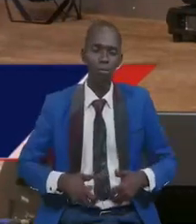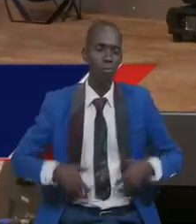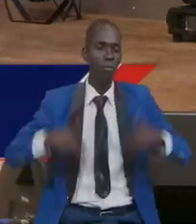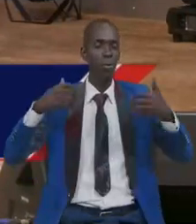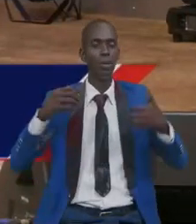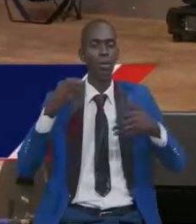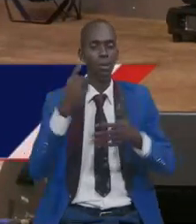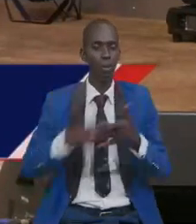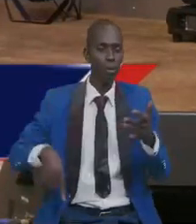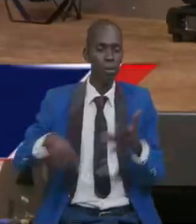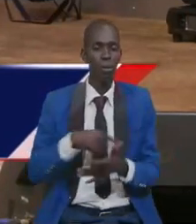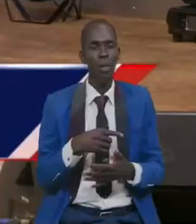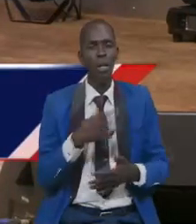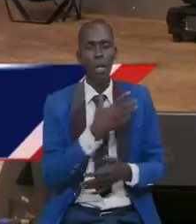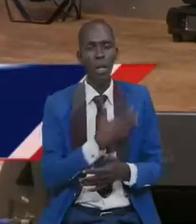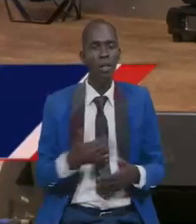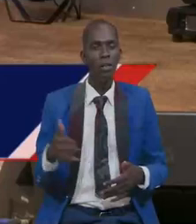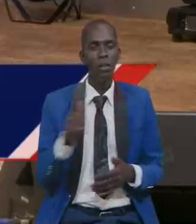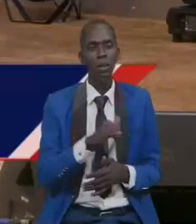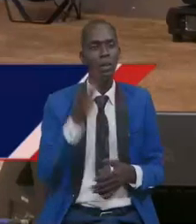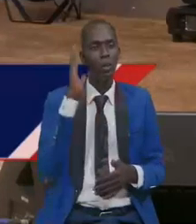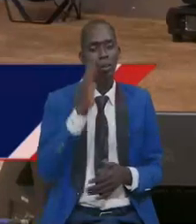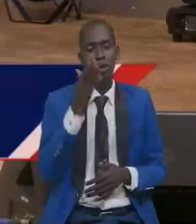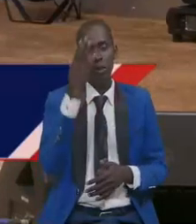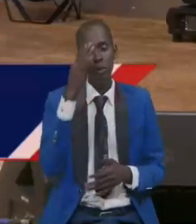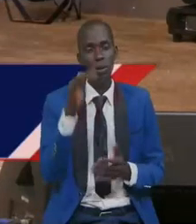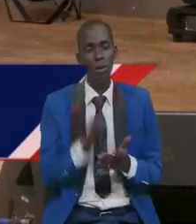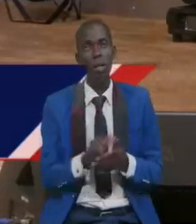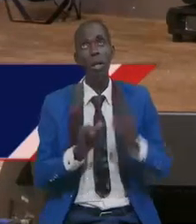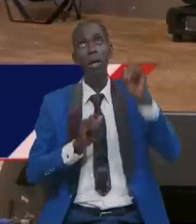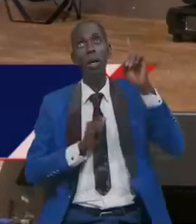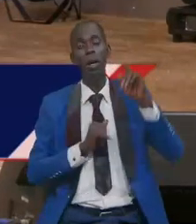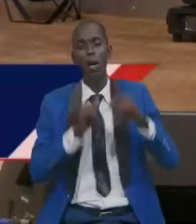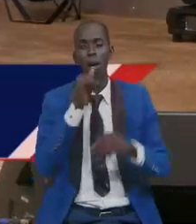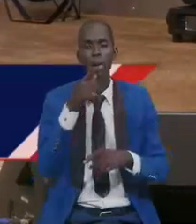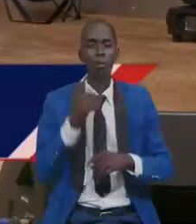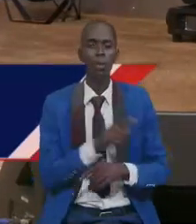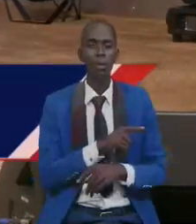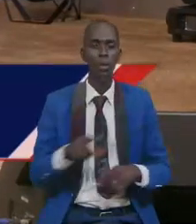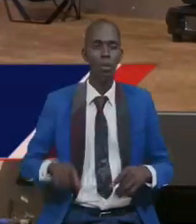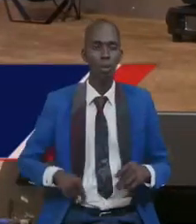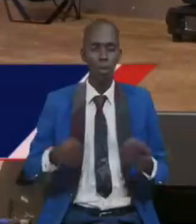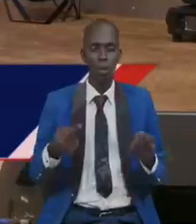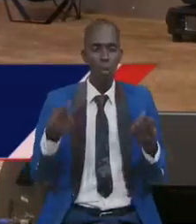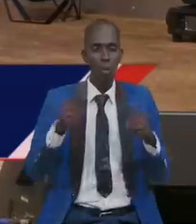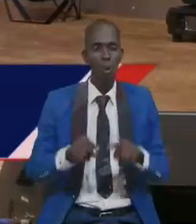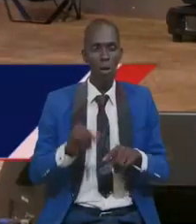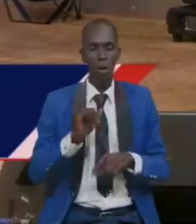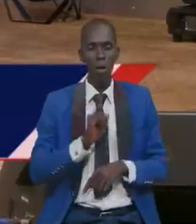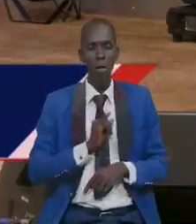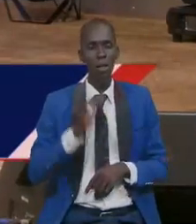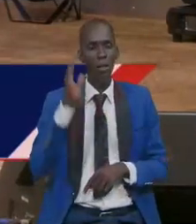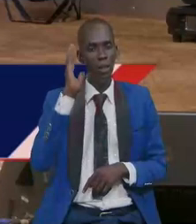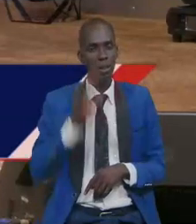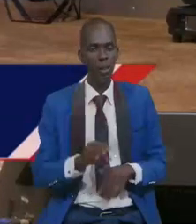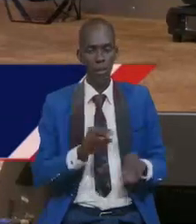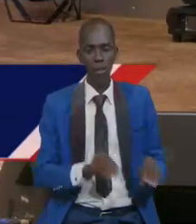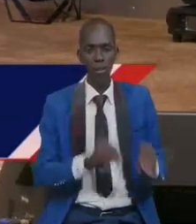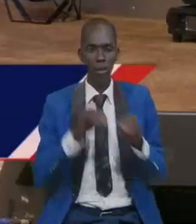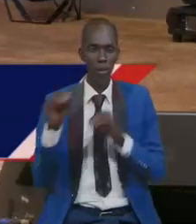châtiant avec fureur. Et ils sauront que je suis l'Éternel quand j'exercerai sur eux